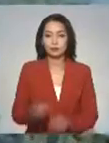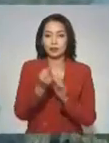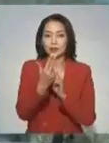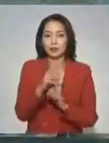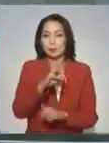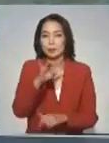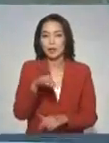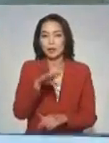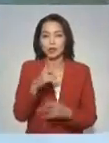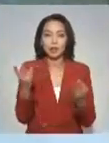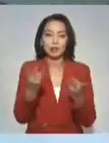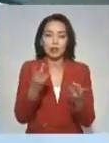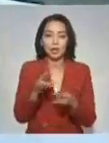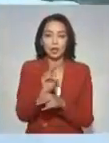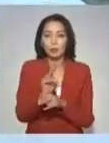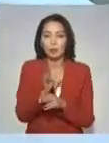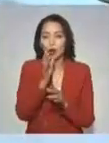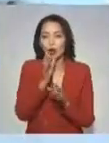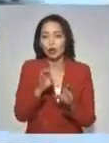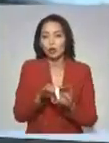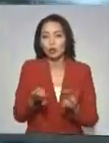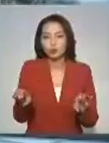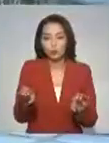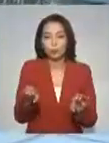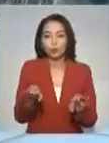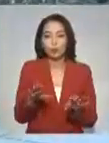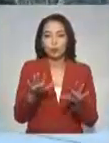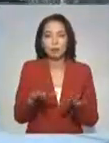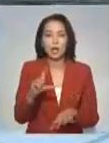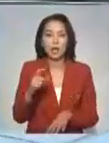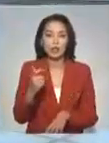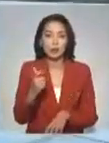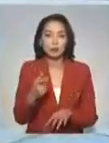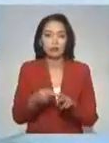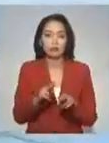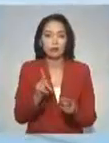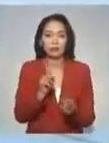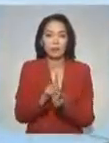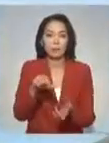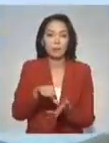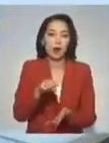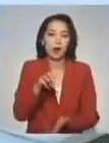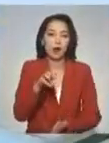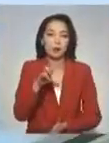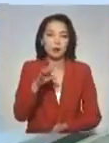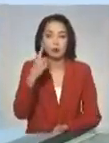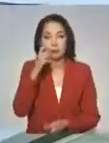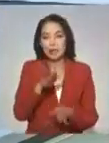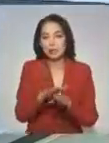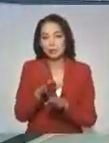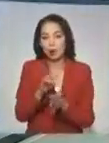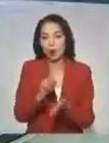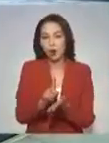13 миллиардов тенге необходимо на ремонт тепловых сетей в Экибастузе. Об этом во время встречи с представителями партии «Аманат» заявил исполняющий